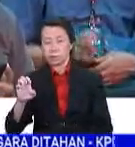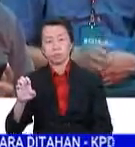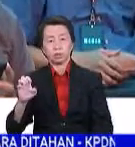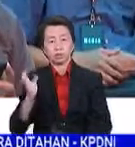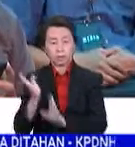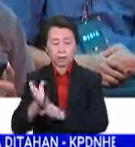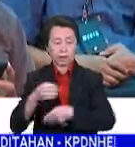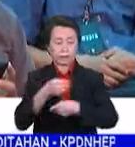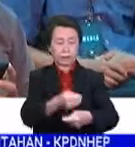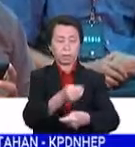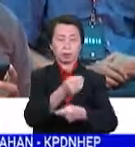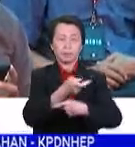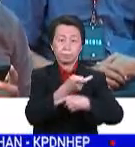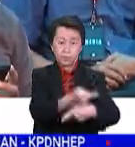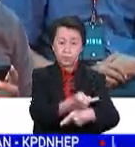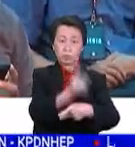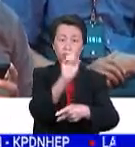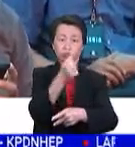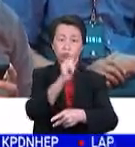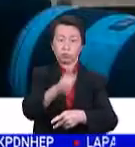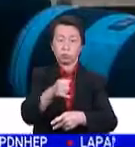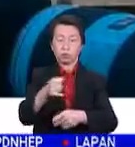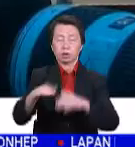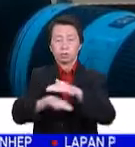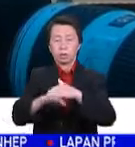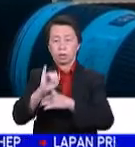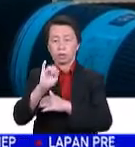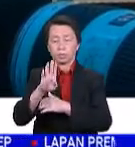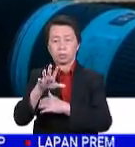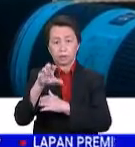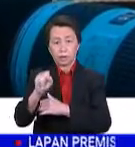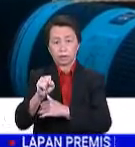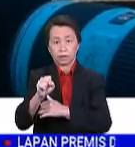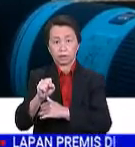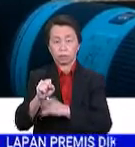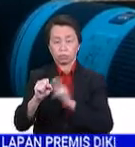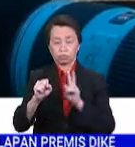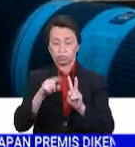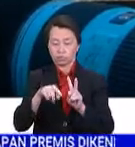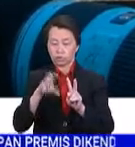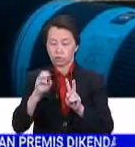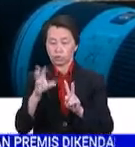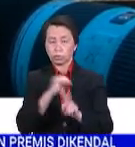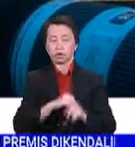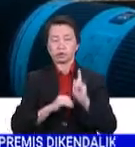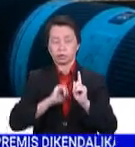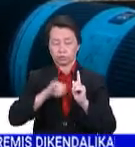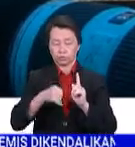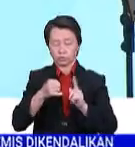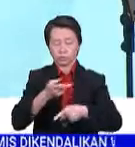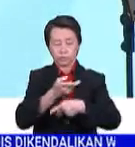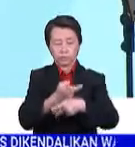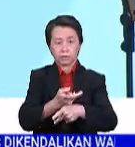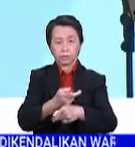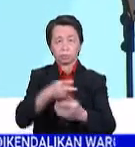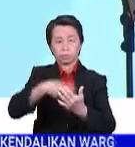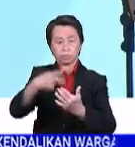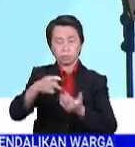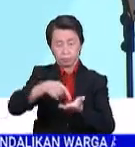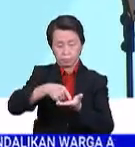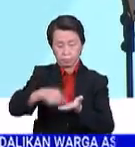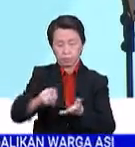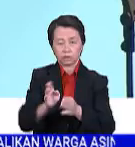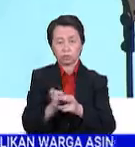sehingga 10 juta Ringgit di bawah skim ids promotion fun acupoint Oh dan satu juta Ringgit dibawa program pembiayaan